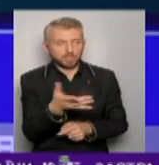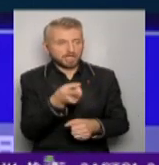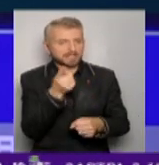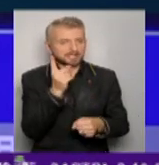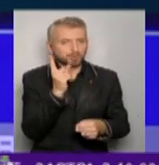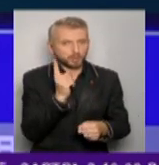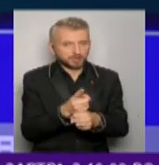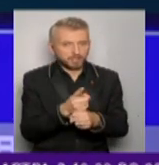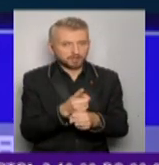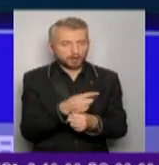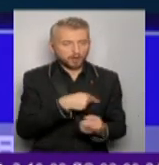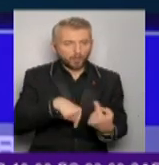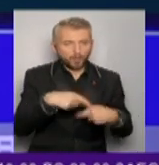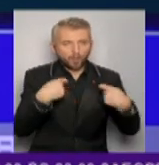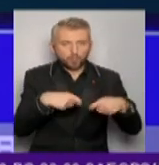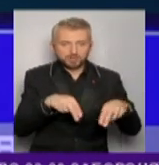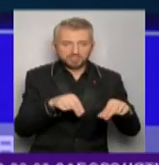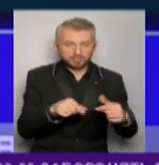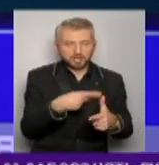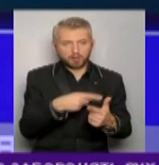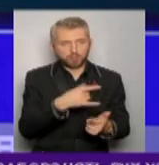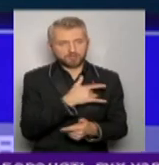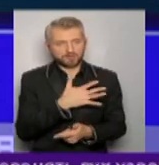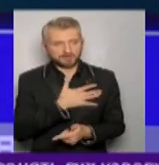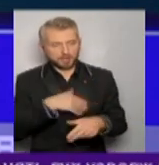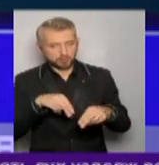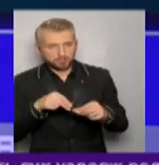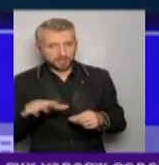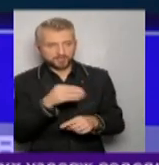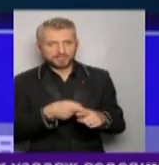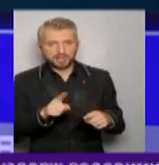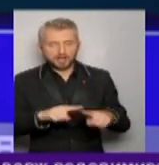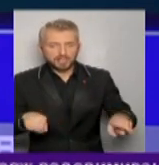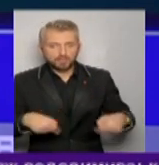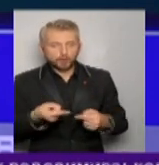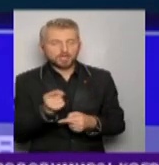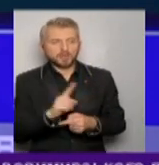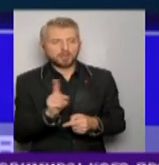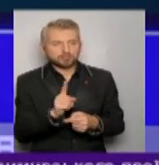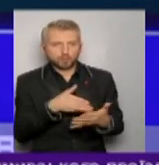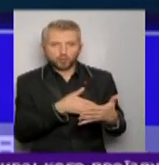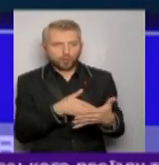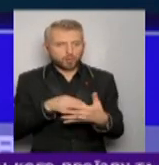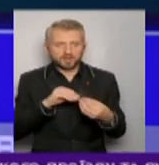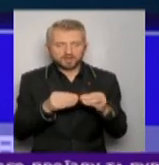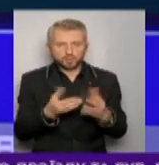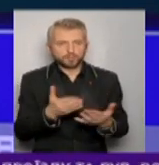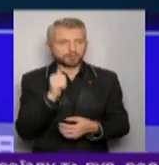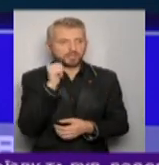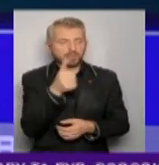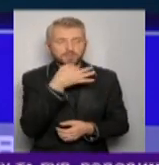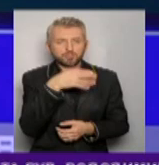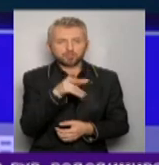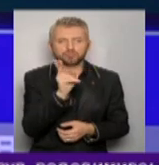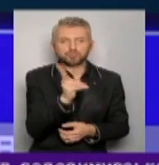забороняти обіг землі або приватизацію землі. І все це створює те, що називається колізію. Завтра будь-хто